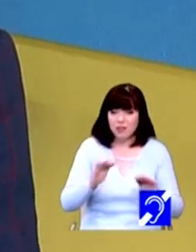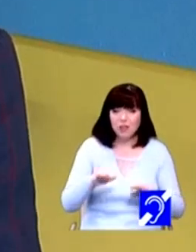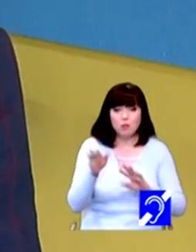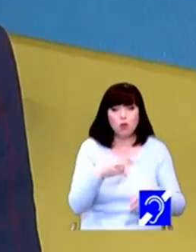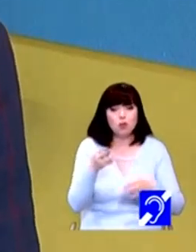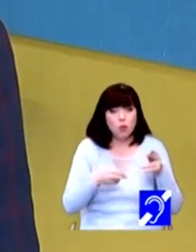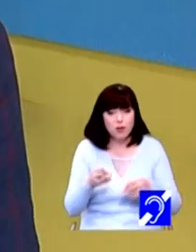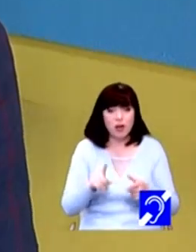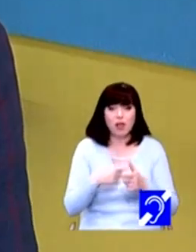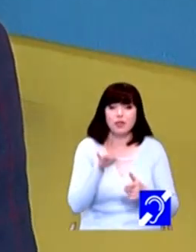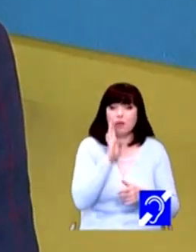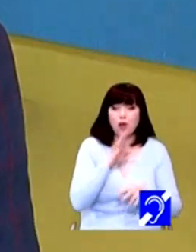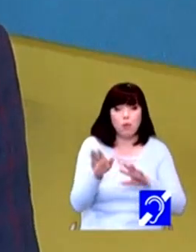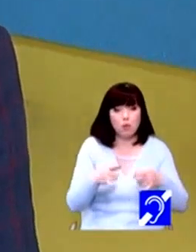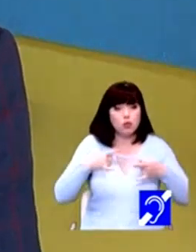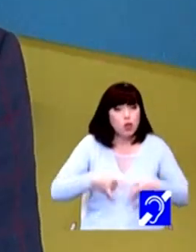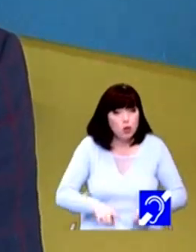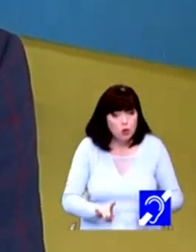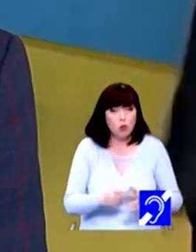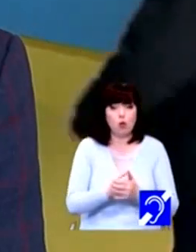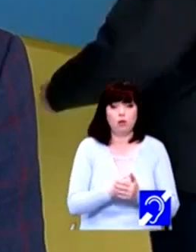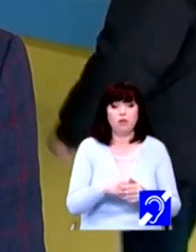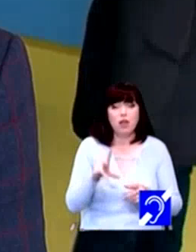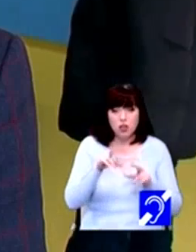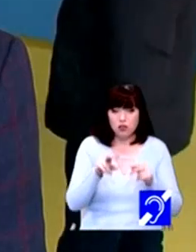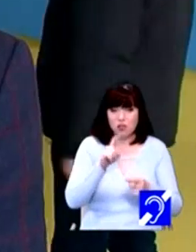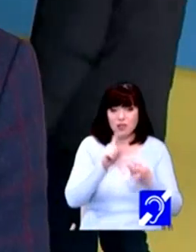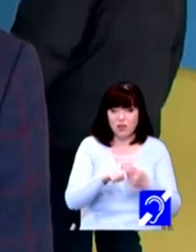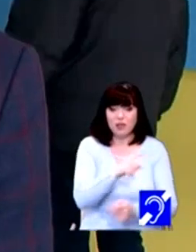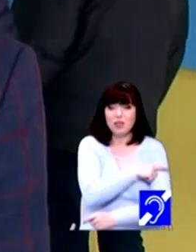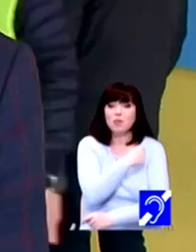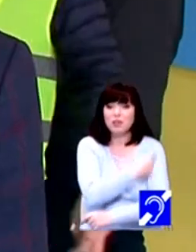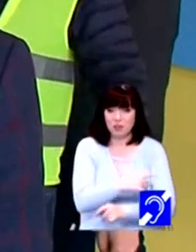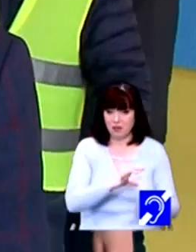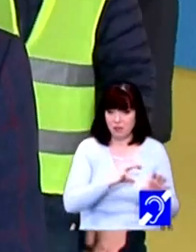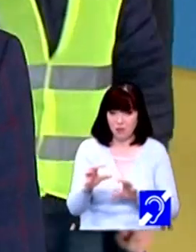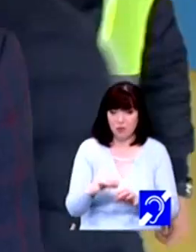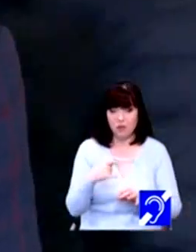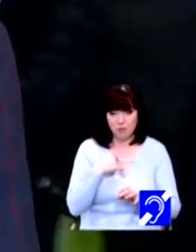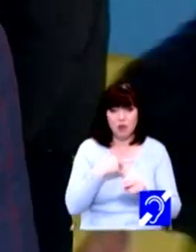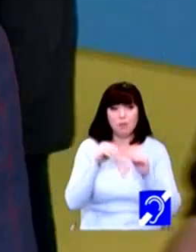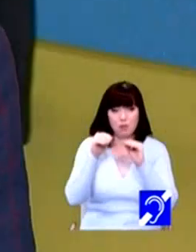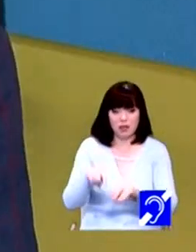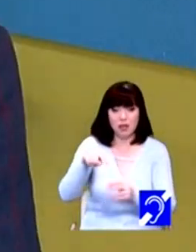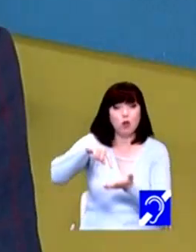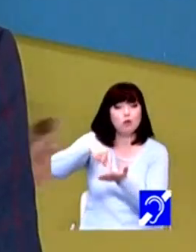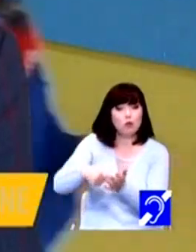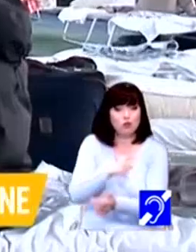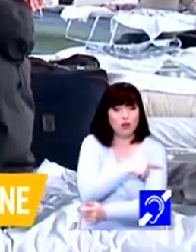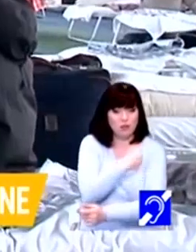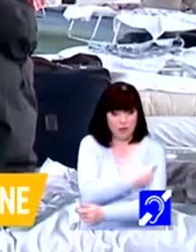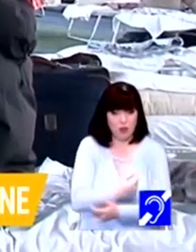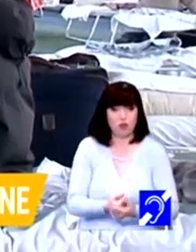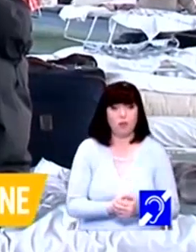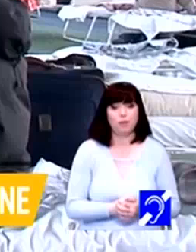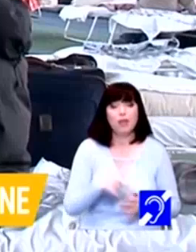mame după naștere și provocările cele mai mari sunt parte de medicină și sanitare. Noi am plasat un punct medical, am solicitat suport.